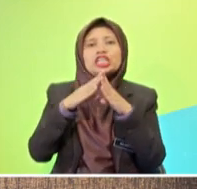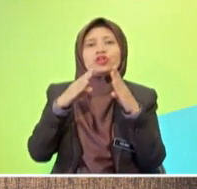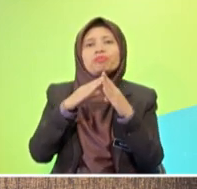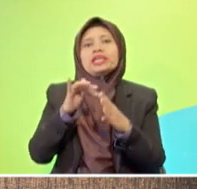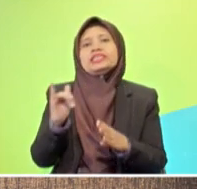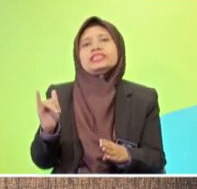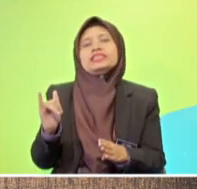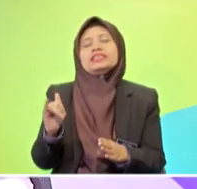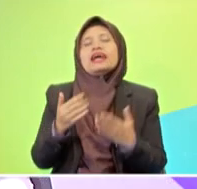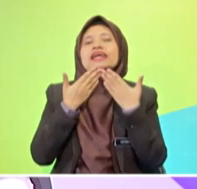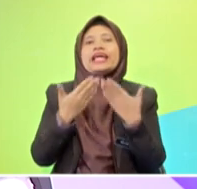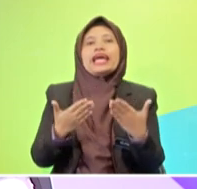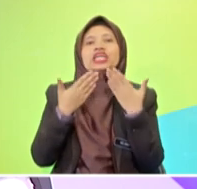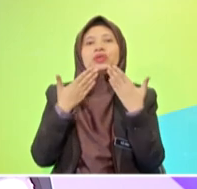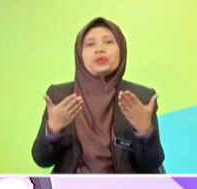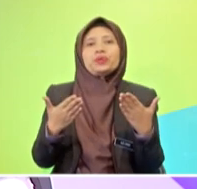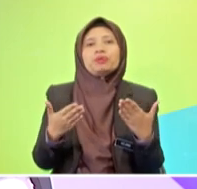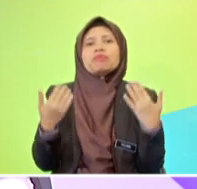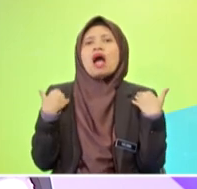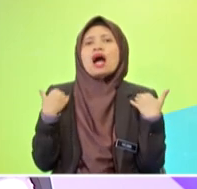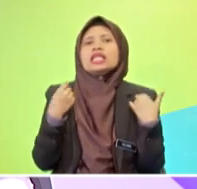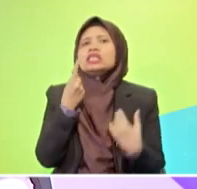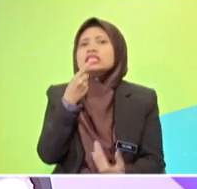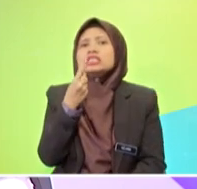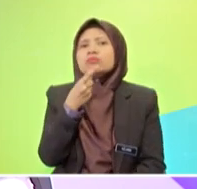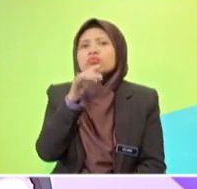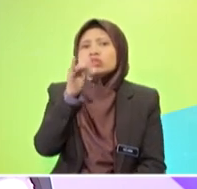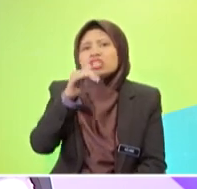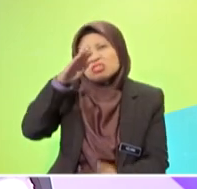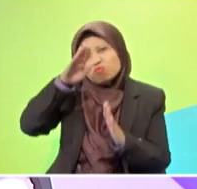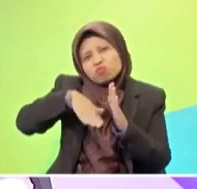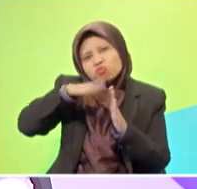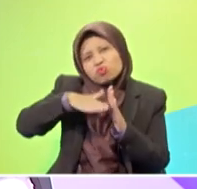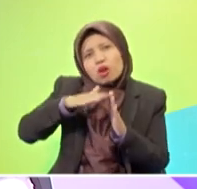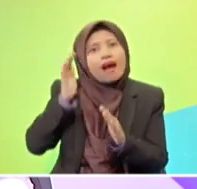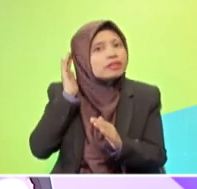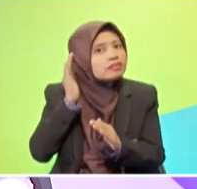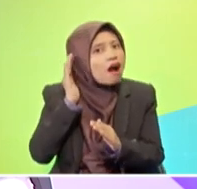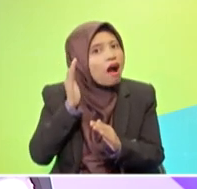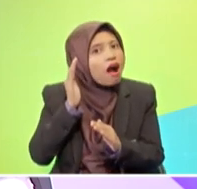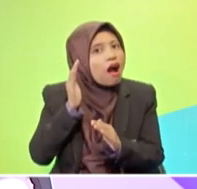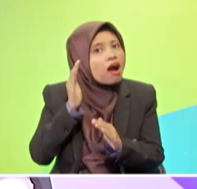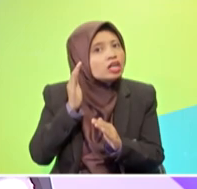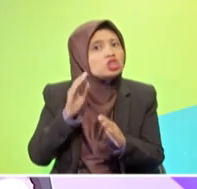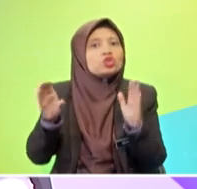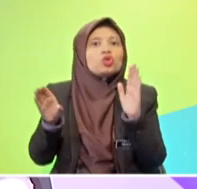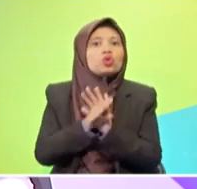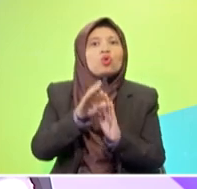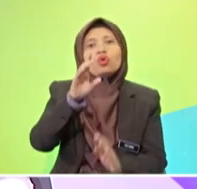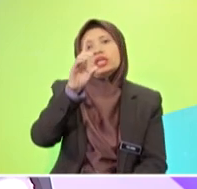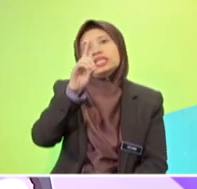kepada hujung Cuma mungkin ada sebutan Huruf yang mungkin kurang jelas contoh Tadi hujan sebut di La